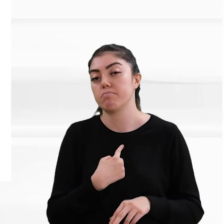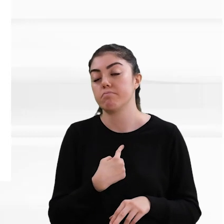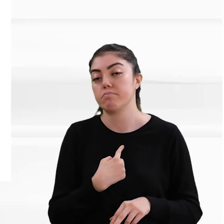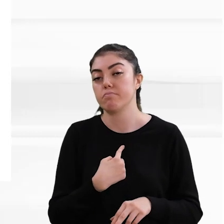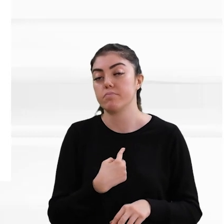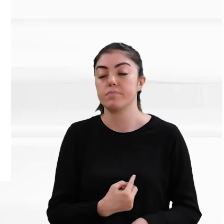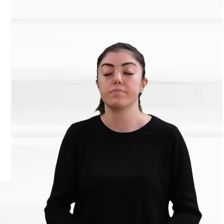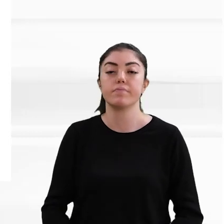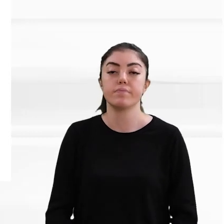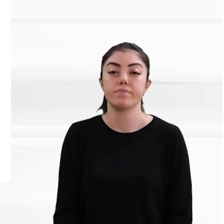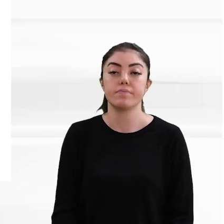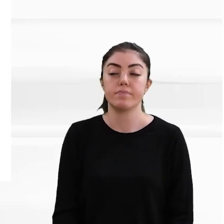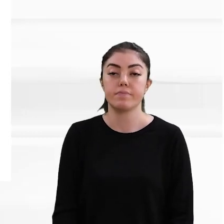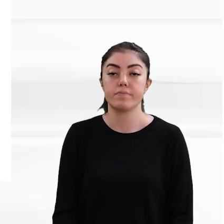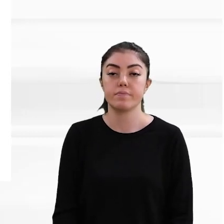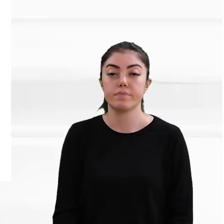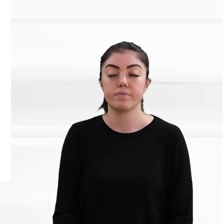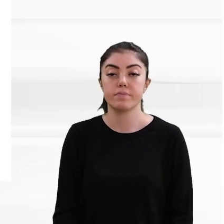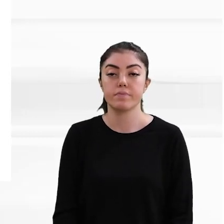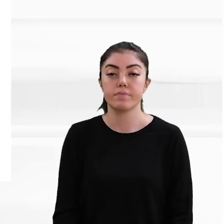olabilir diyoruz.